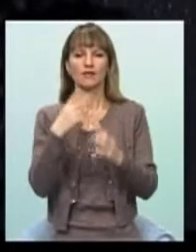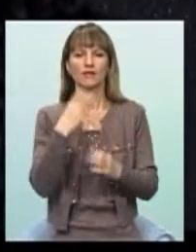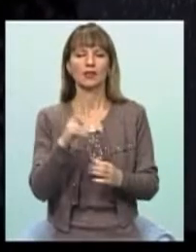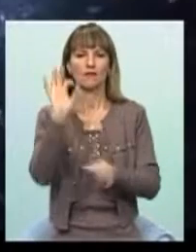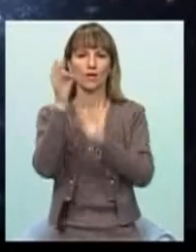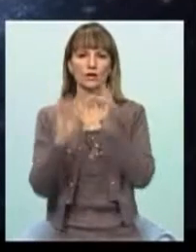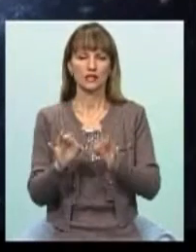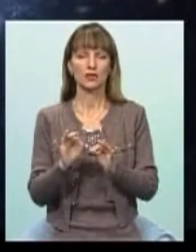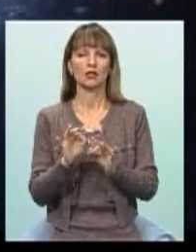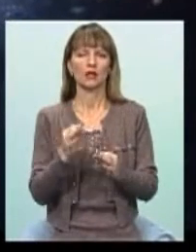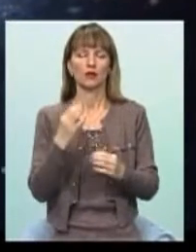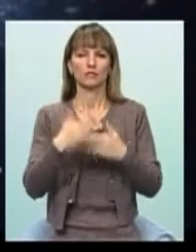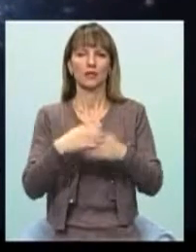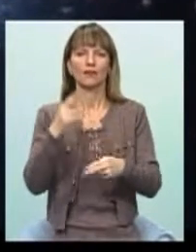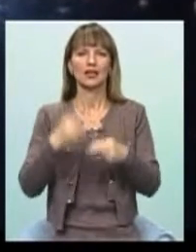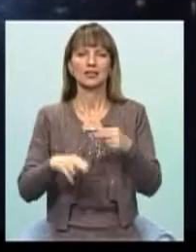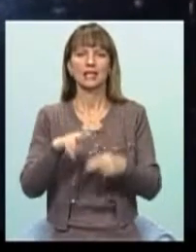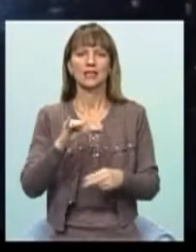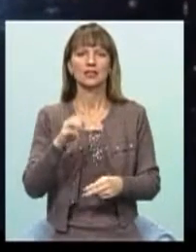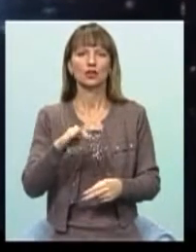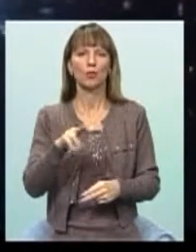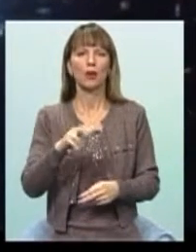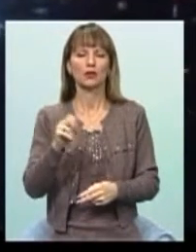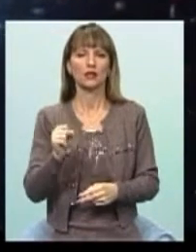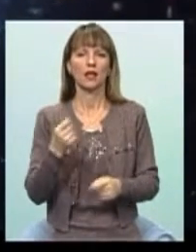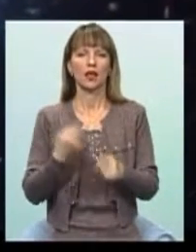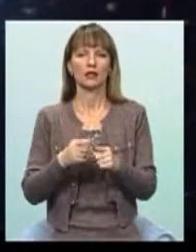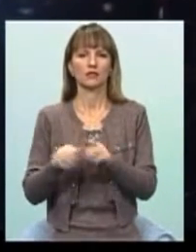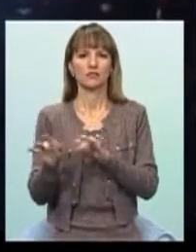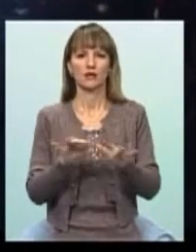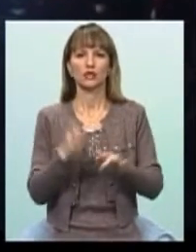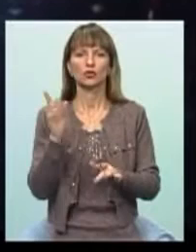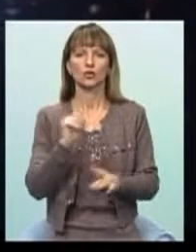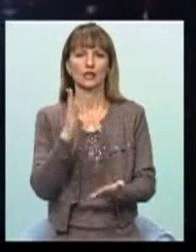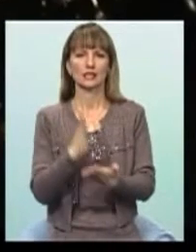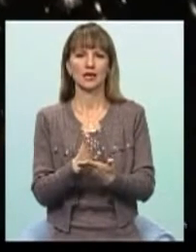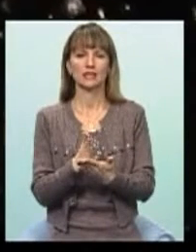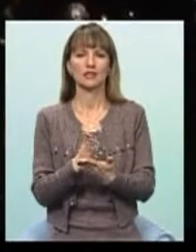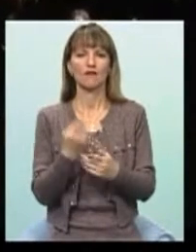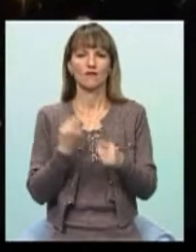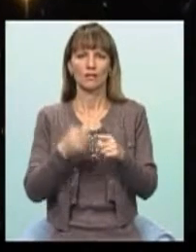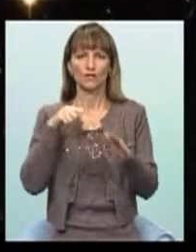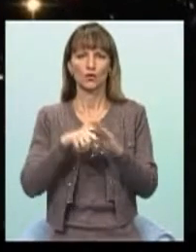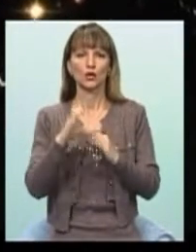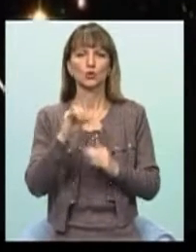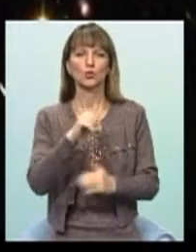кінці листопада. Андромедидами ж називають метеорний потік, що відбувається у цьому ж сузір'ї. У